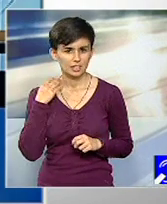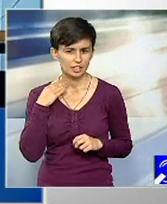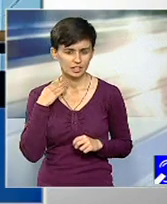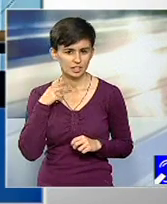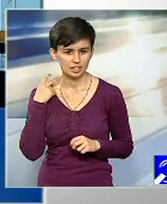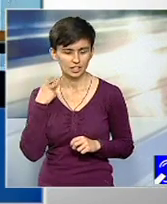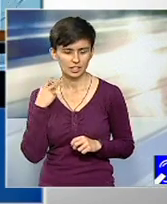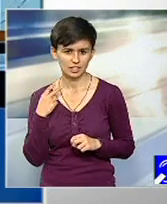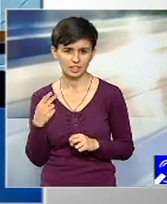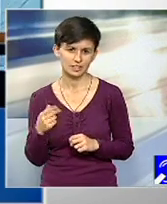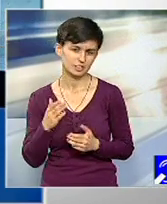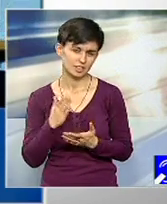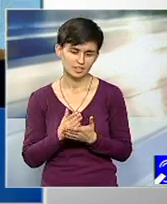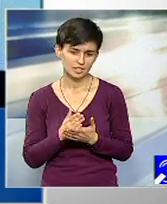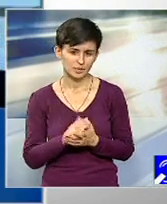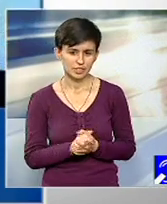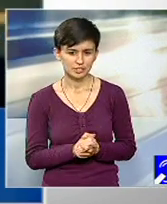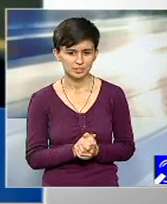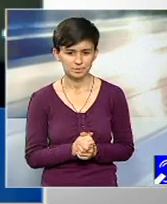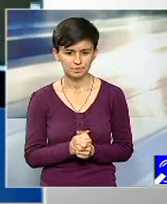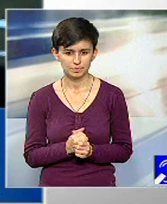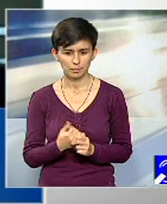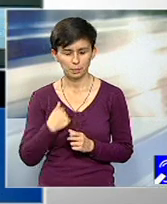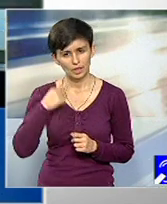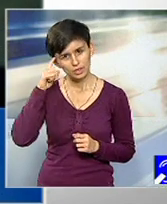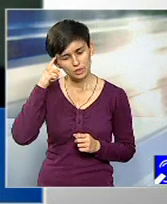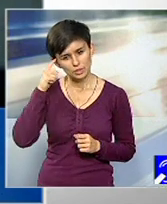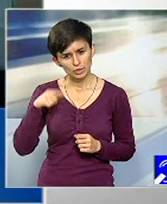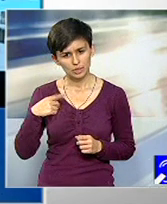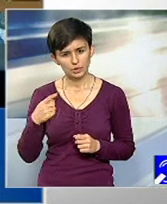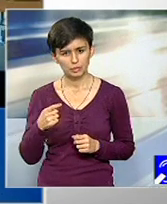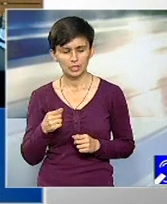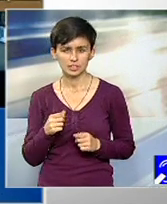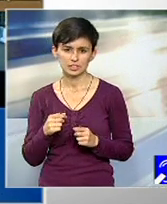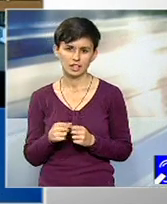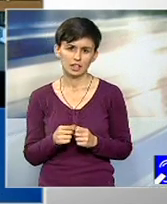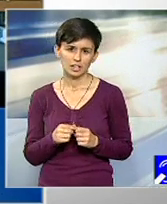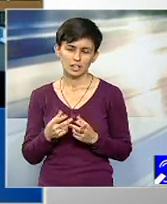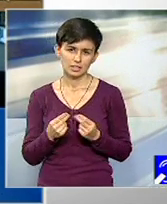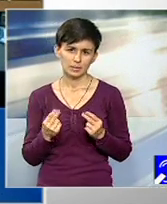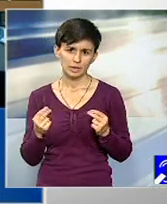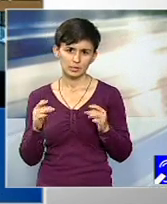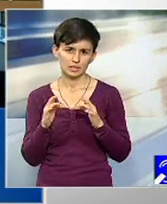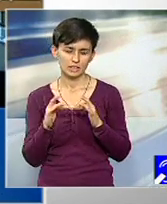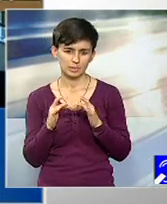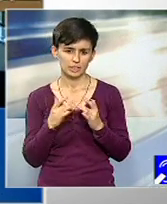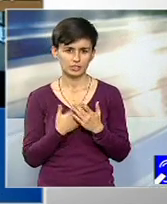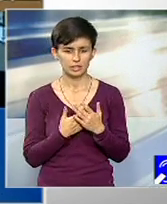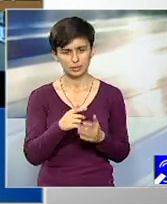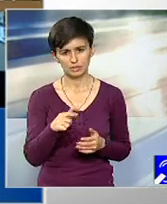Bun, până vine echipa de cercetători britanici să lămurească acest aspect, știu că urmează, nu-i așa, un calendar de competiții pentru